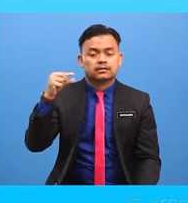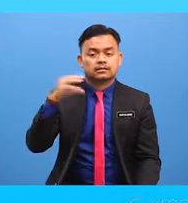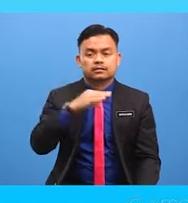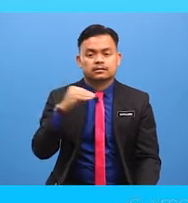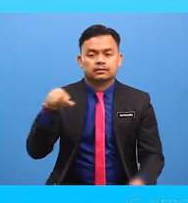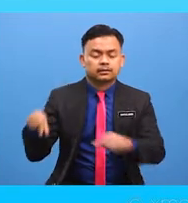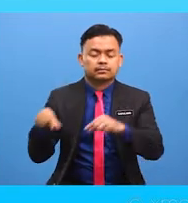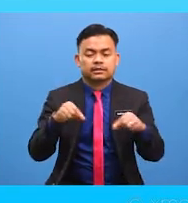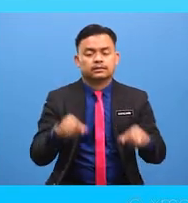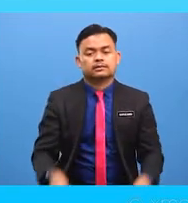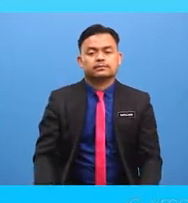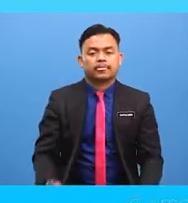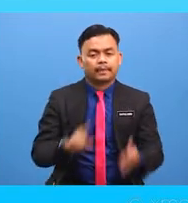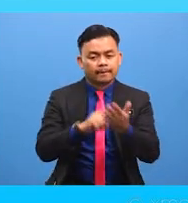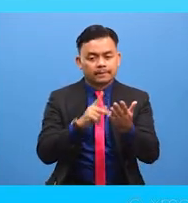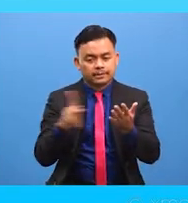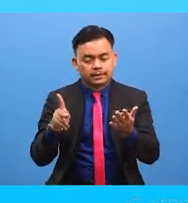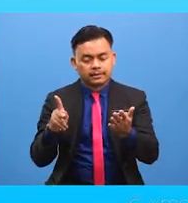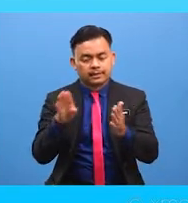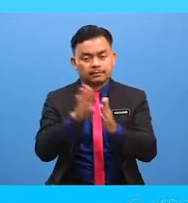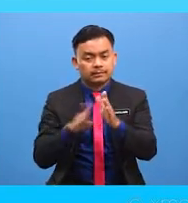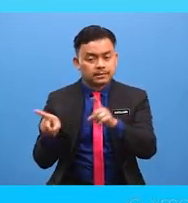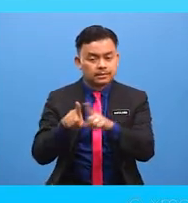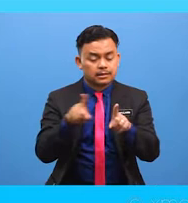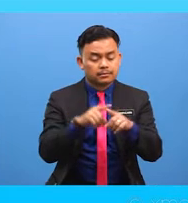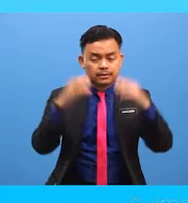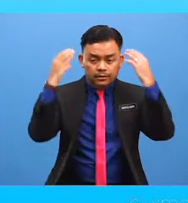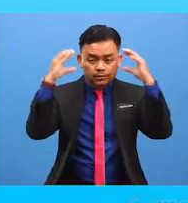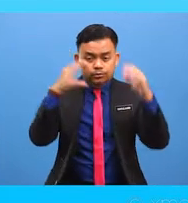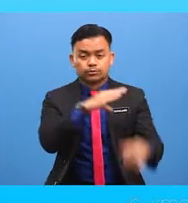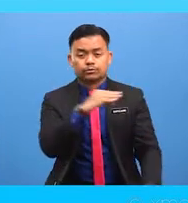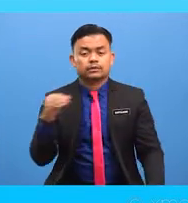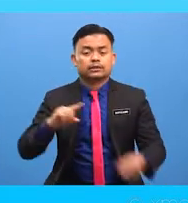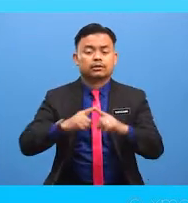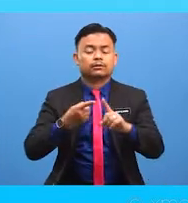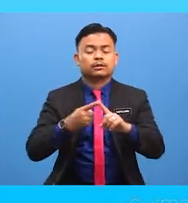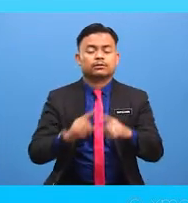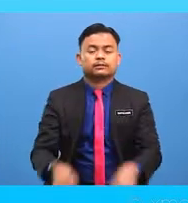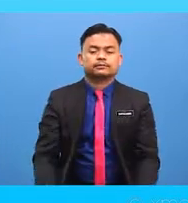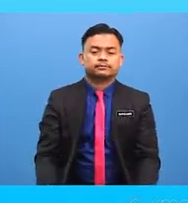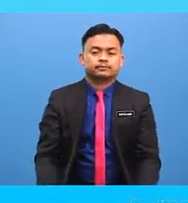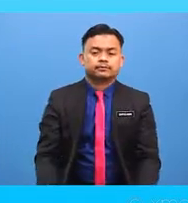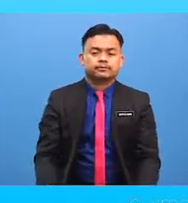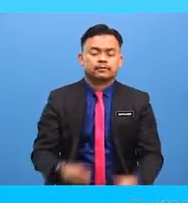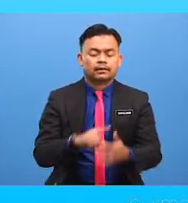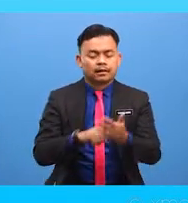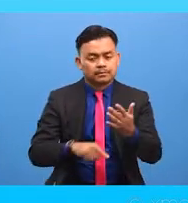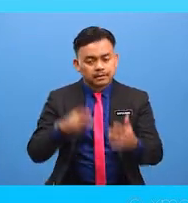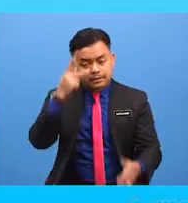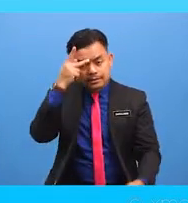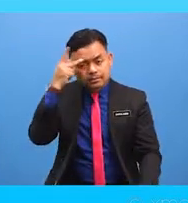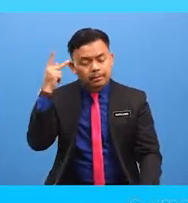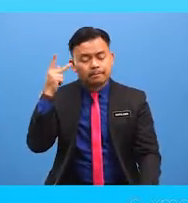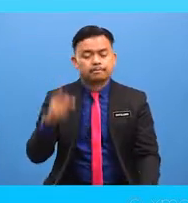jawapan kamu bersama guru dan rakan-rakan kamu. Murid-murid, cuba kamu berikan inference. Mengapa